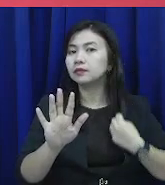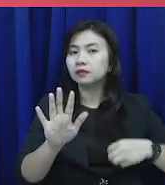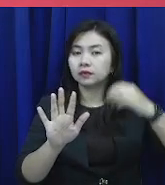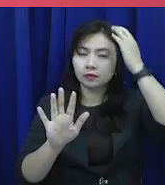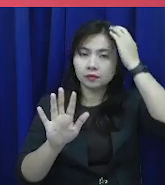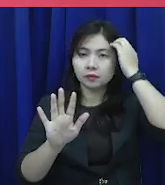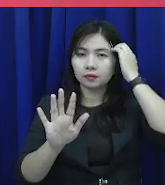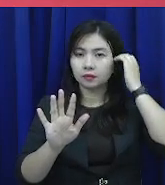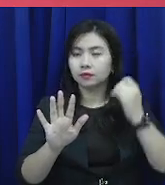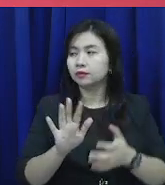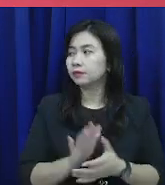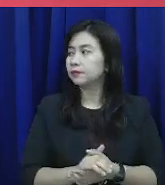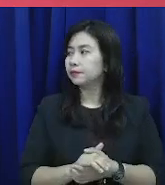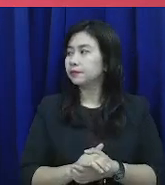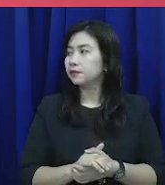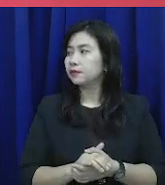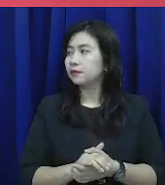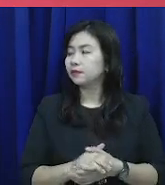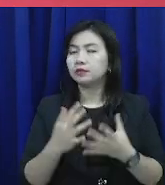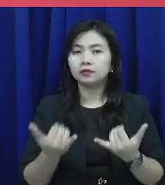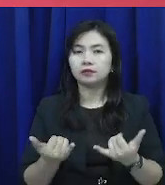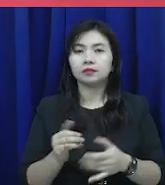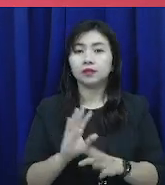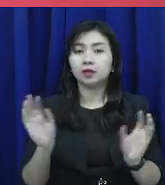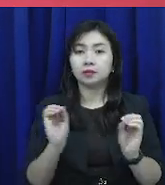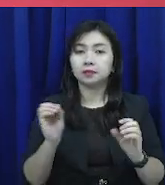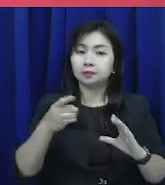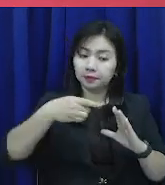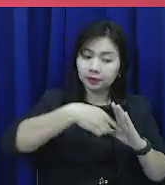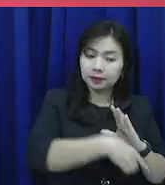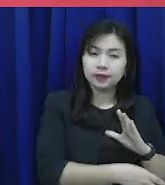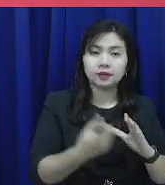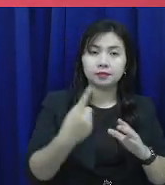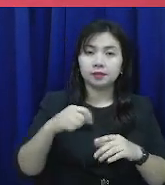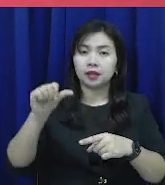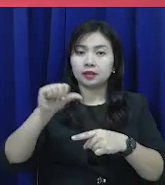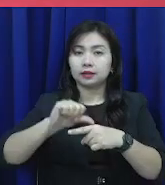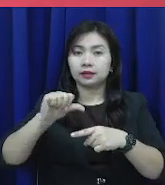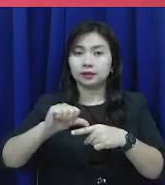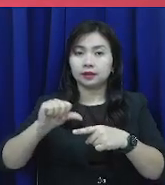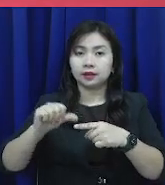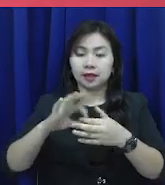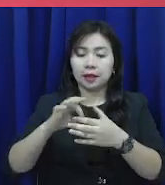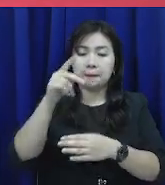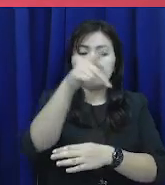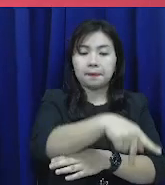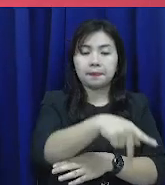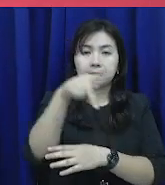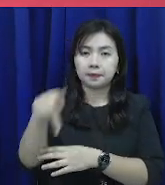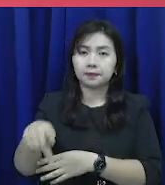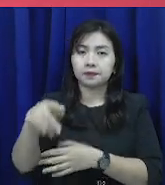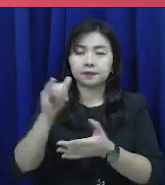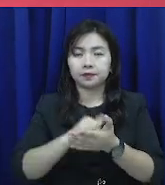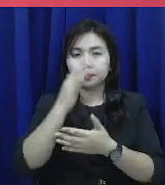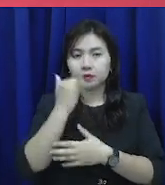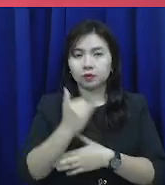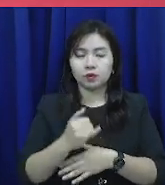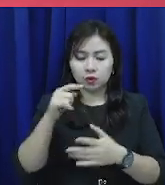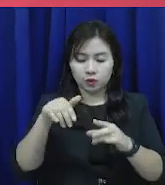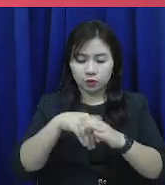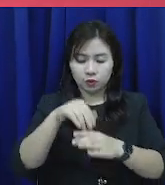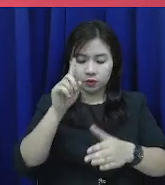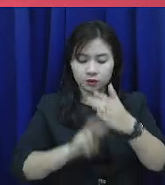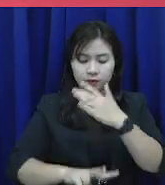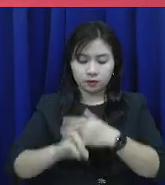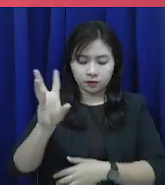walang lalim yong walang lalim yung seed na natatanim natatanim doon kaya nga kapag ka sabi ng verse 6